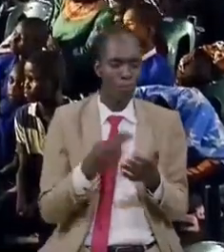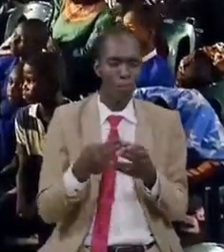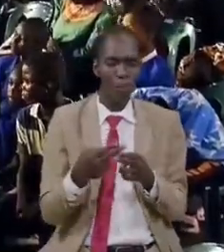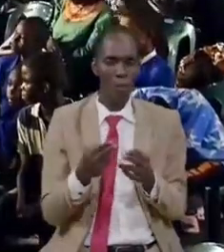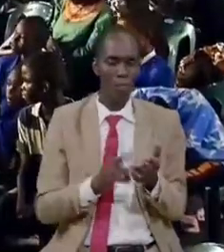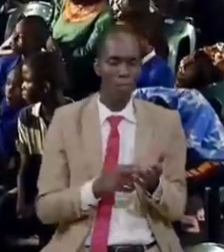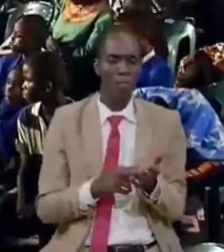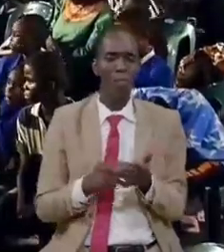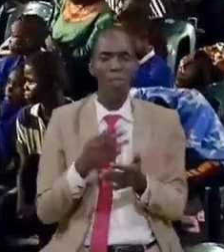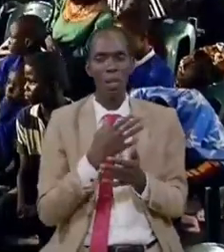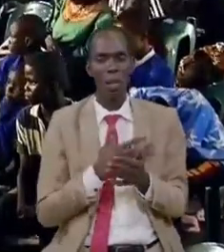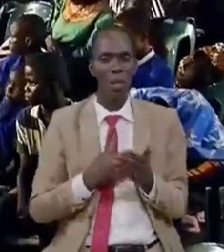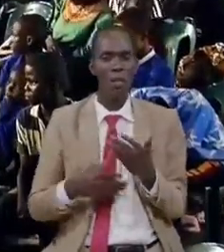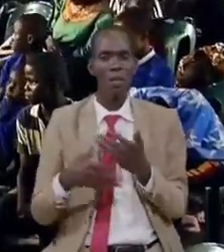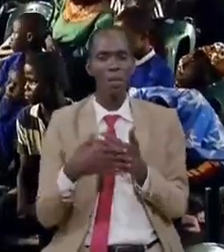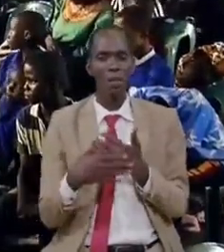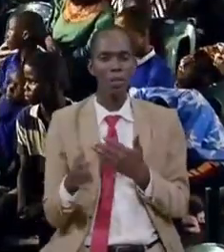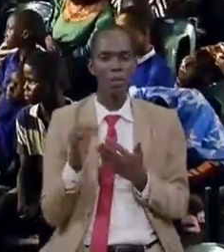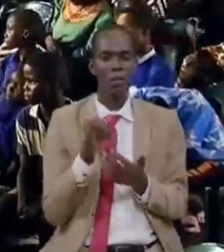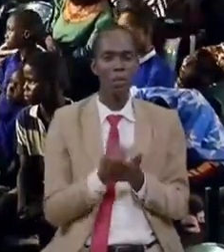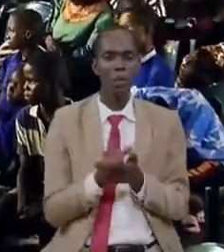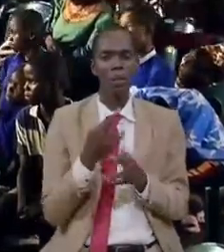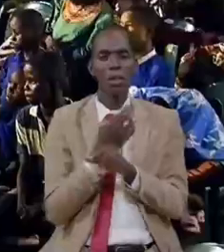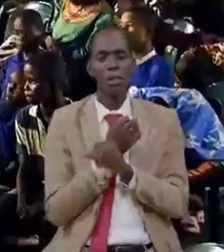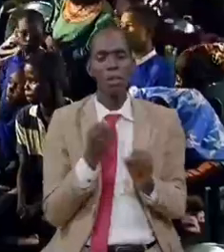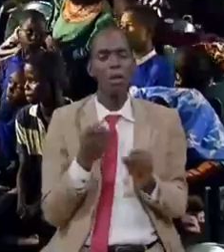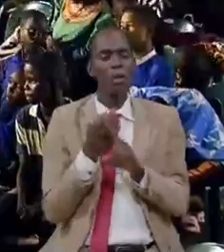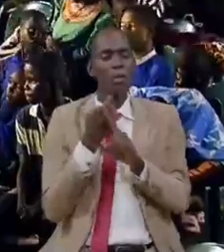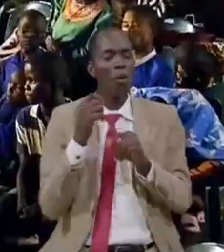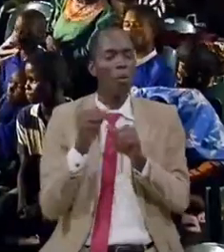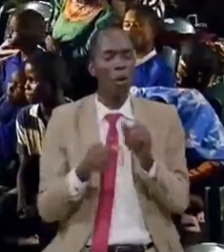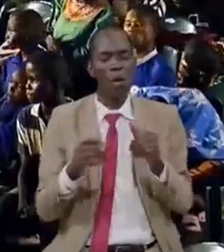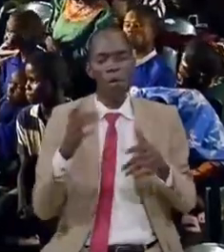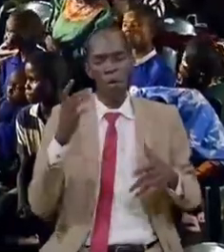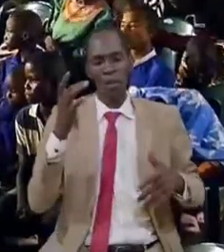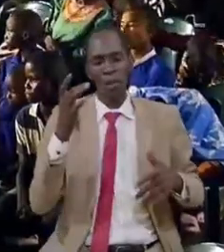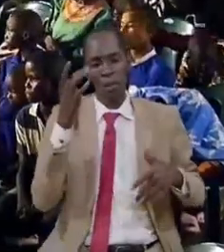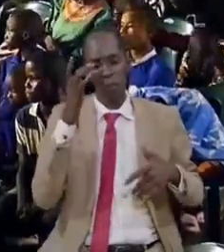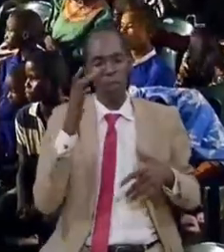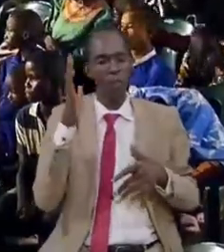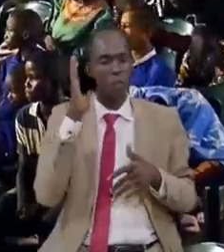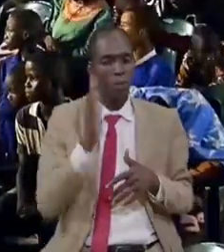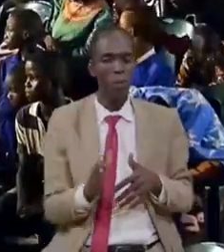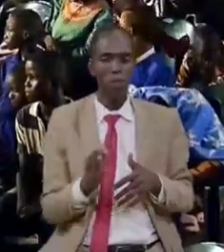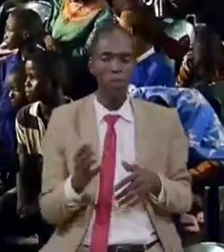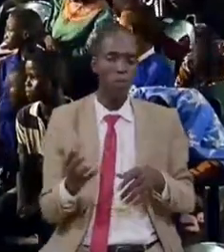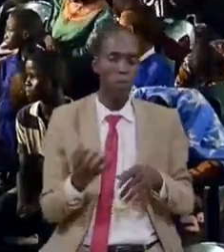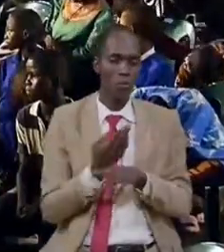Et on va prendre vos noms et après cela, la rédemption de toute maladie viendra dans votre vie.